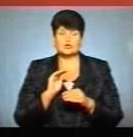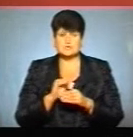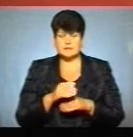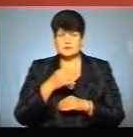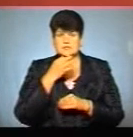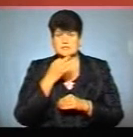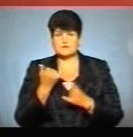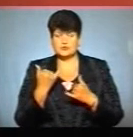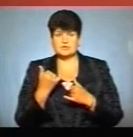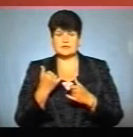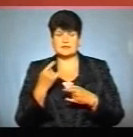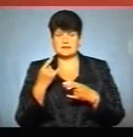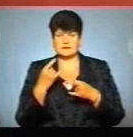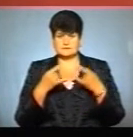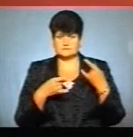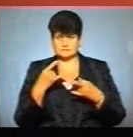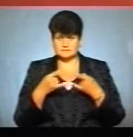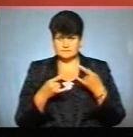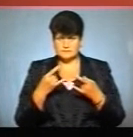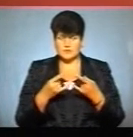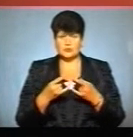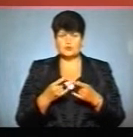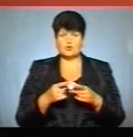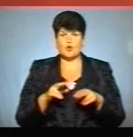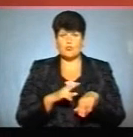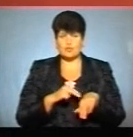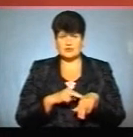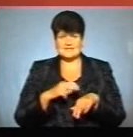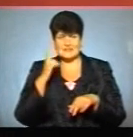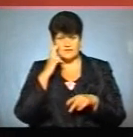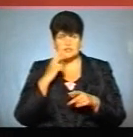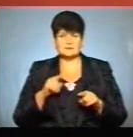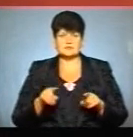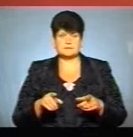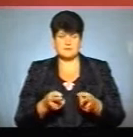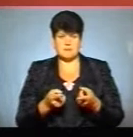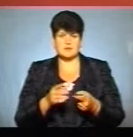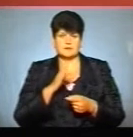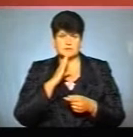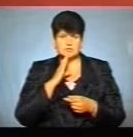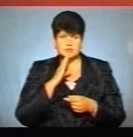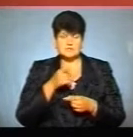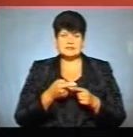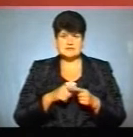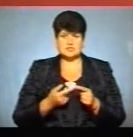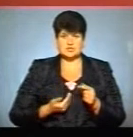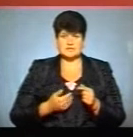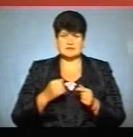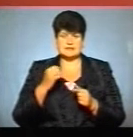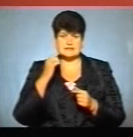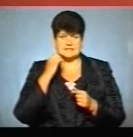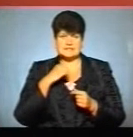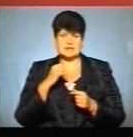сьогодні телеканал «Еспресо», поліція Київщини затримала ймовірну винуватицю пожежі в Чорнобильській зоні. Це жителька Старі